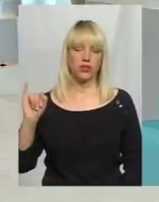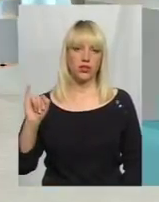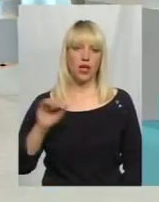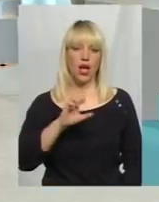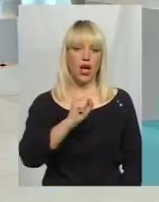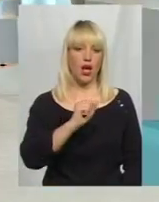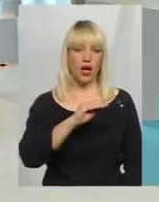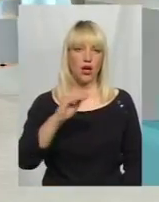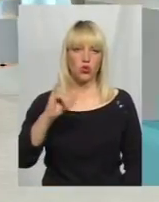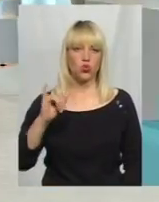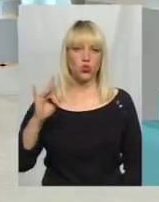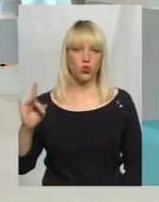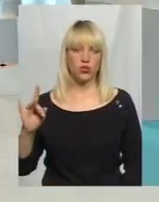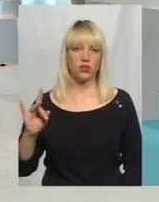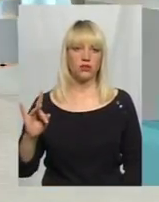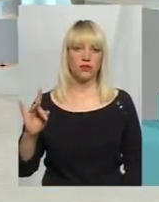Ажур,